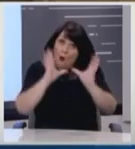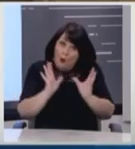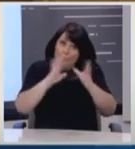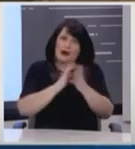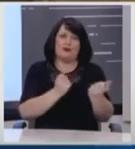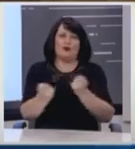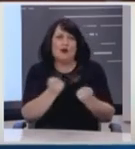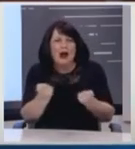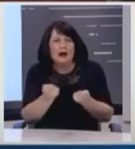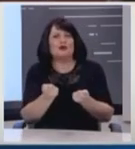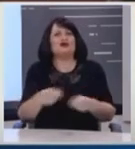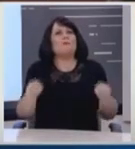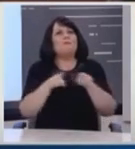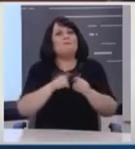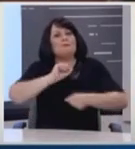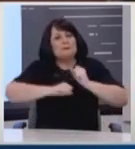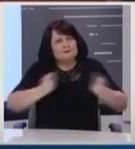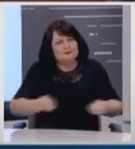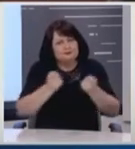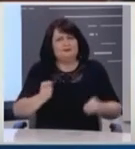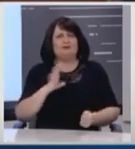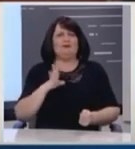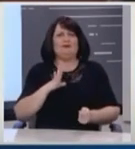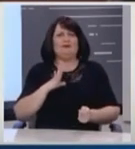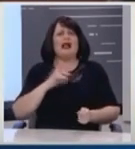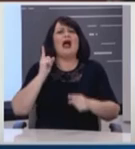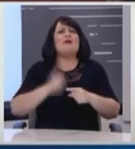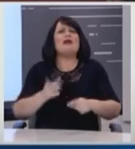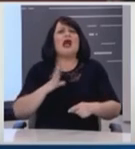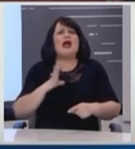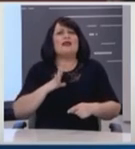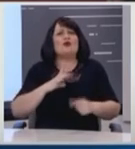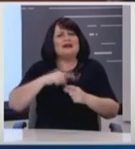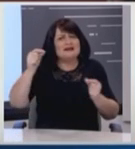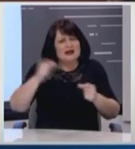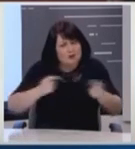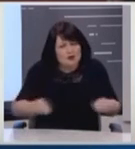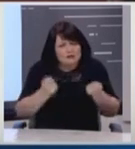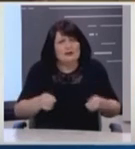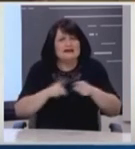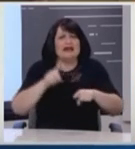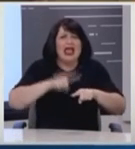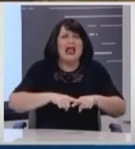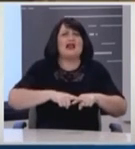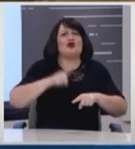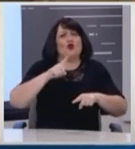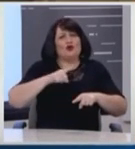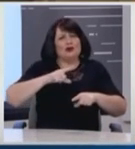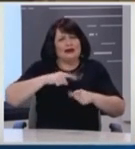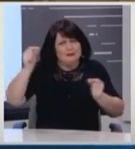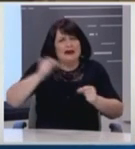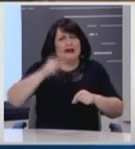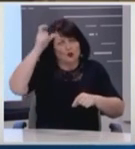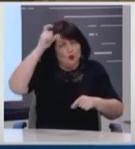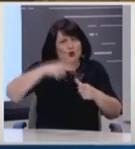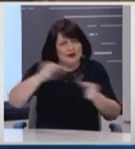οργάνωσης της κοινής πάλης της εργατικής τάξης των λαϊκών στρωμάτων της Κύπρου, Ελληνοκυπρίων και Τουρκοκυπρίων